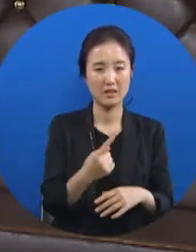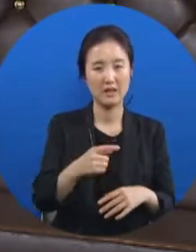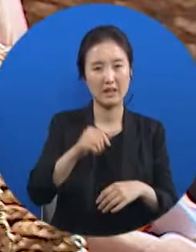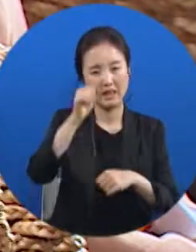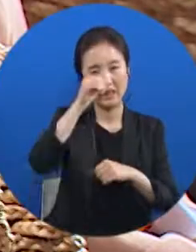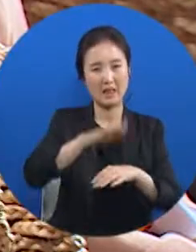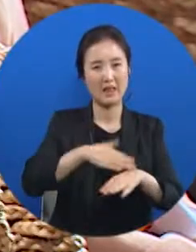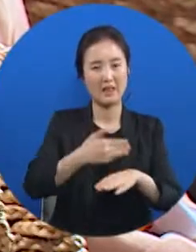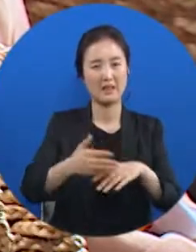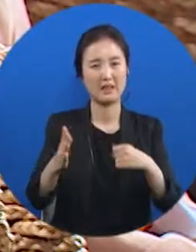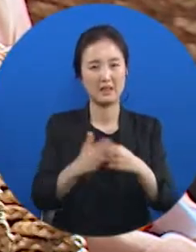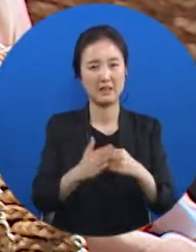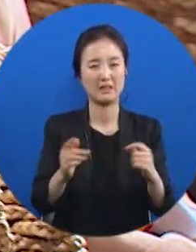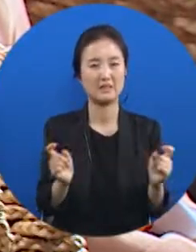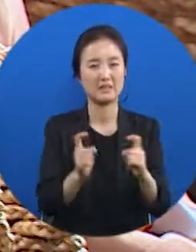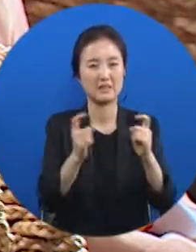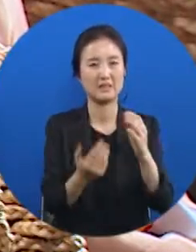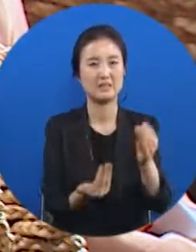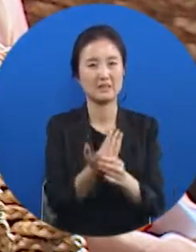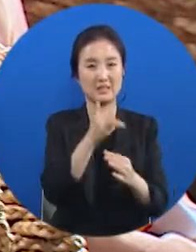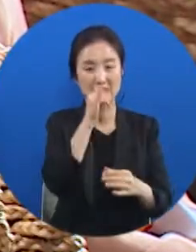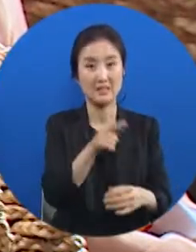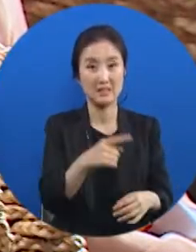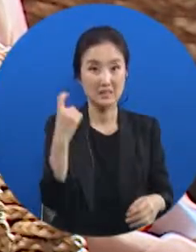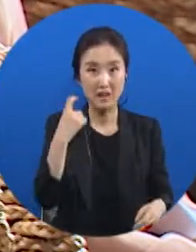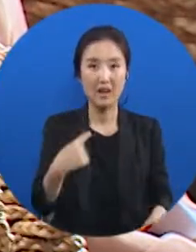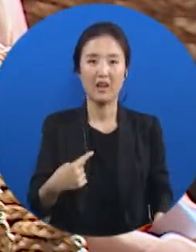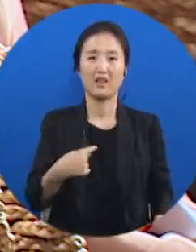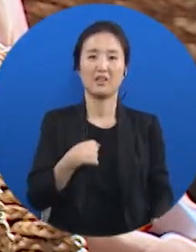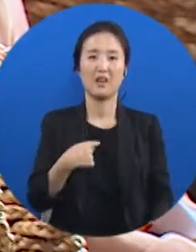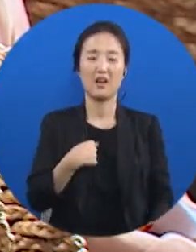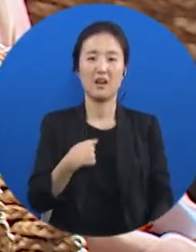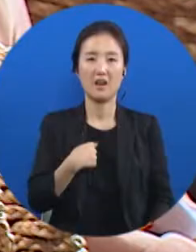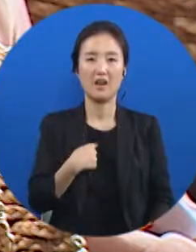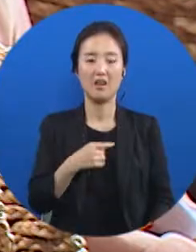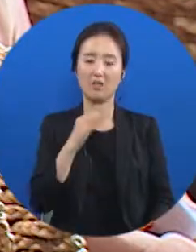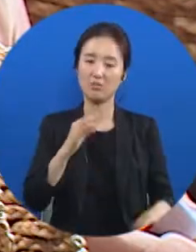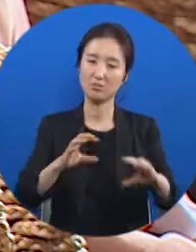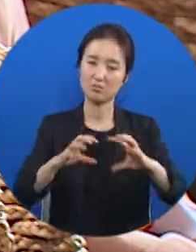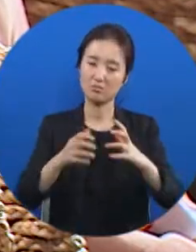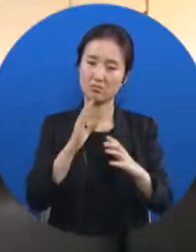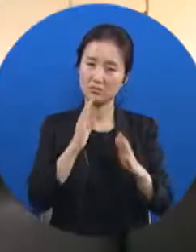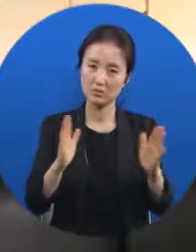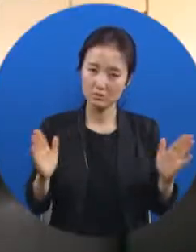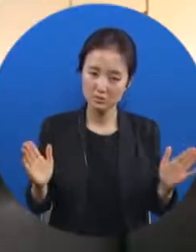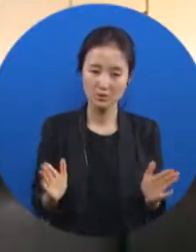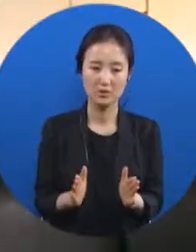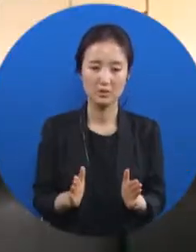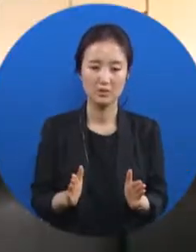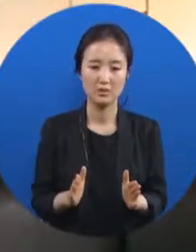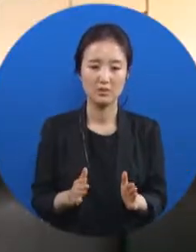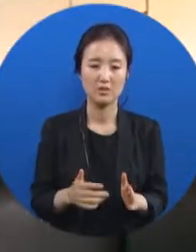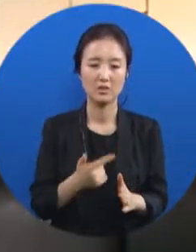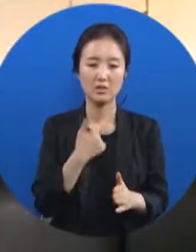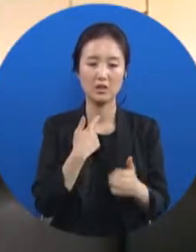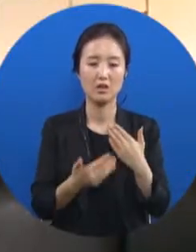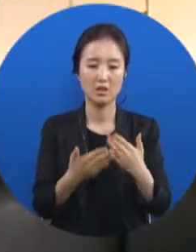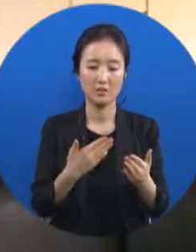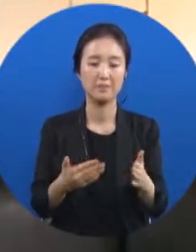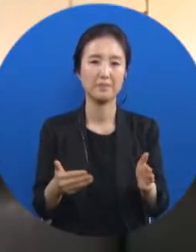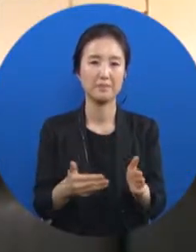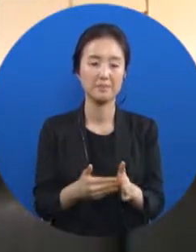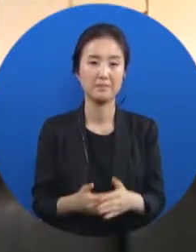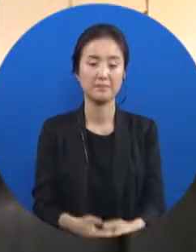있다고. 그게 저예요. 아, 이게 세상이 너무 좁아요. 예, 그런 경험도 제가 많이 했습니다. 그러면서